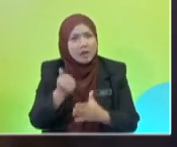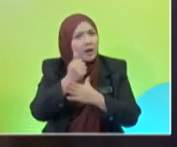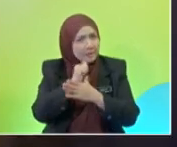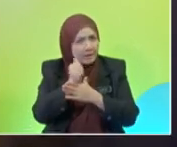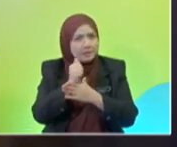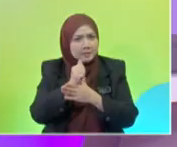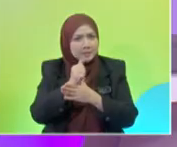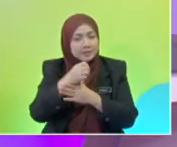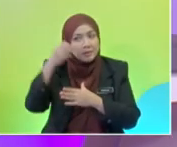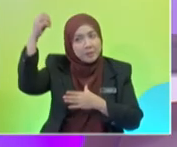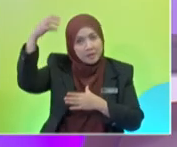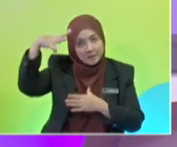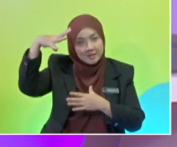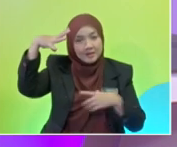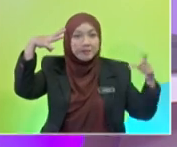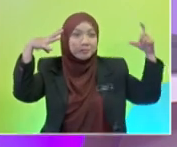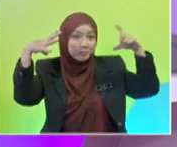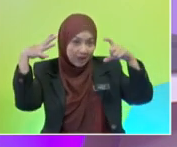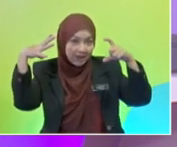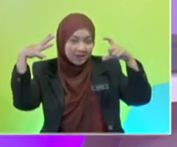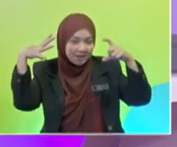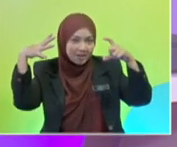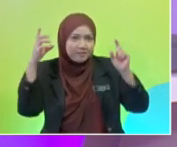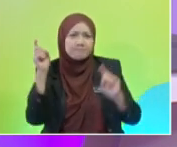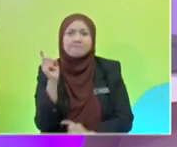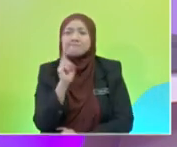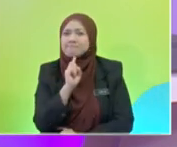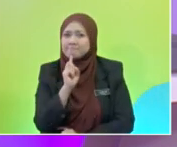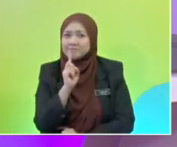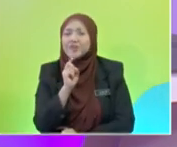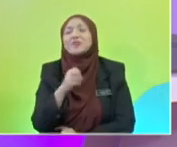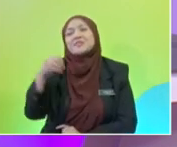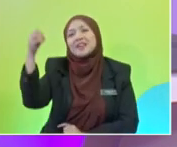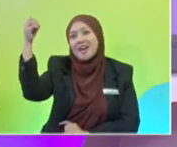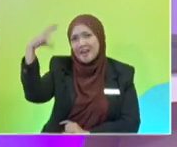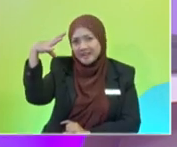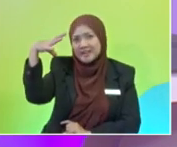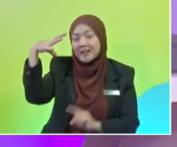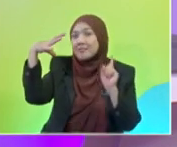matahari dengan bulan tentulah jawabannya cahaya matahari